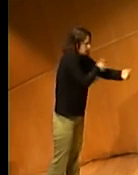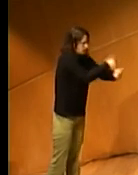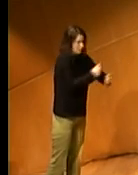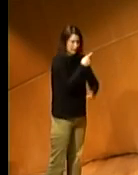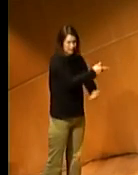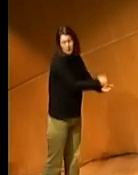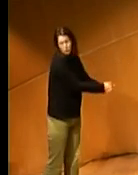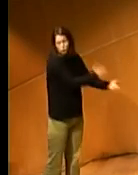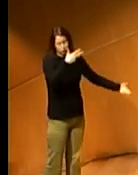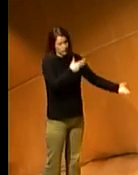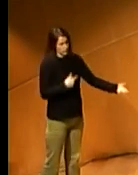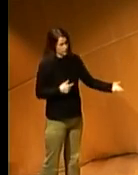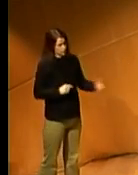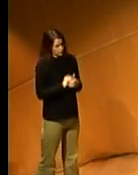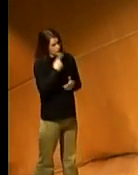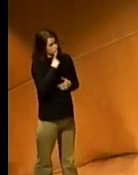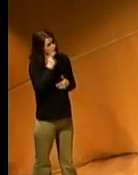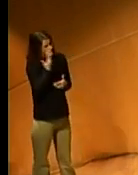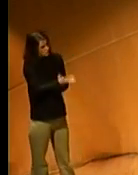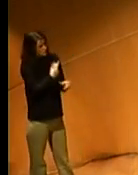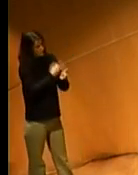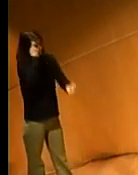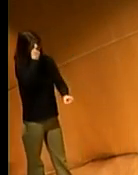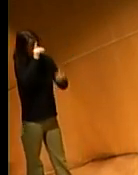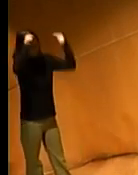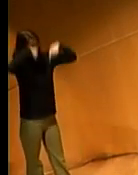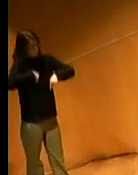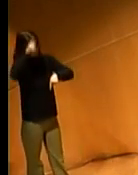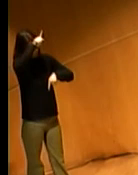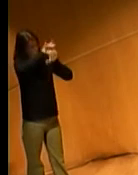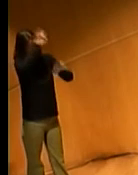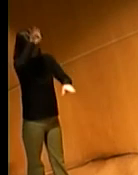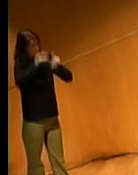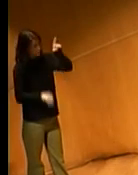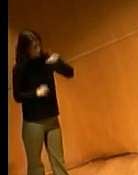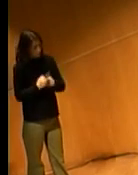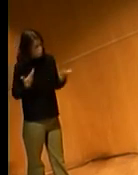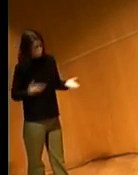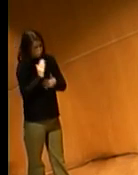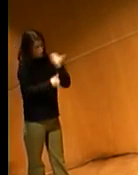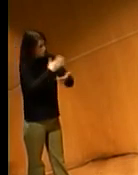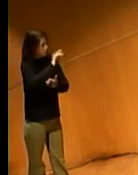Donc, il n'y a plus le choix. On ne peut plus faire marche arrière. Maintenant, il faut avancer. On est à la queue de l'Europe. Il faut avancer.